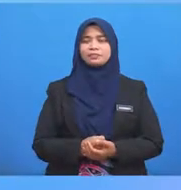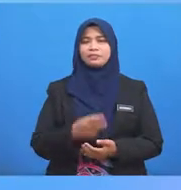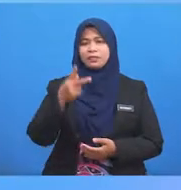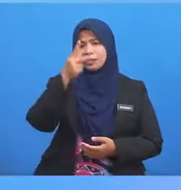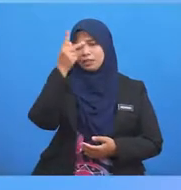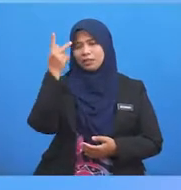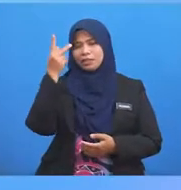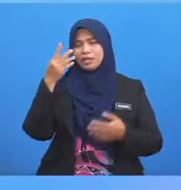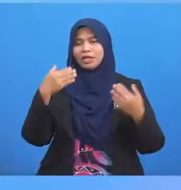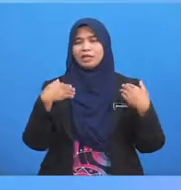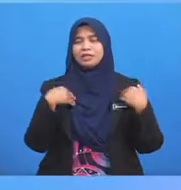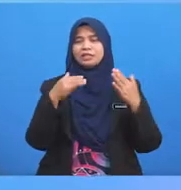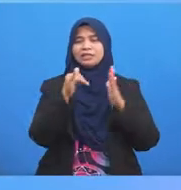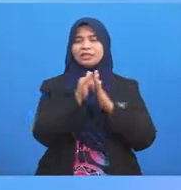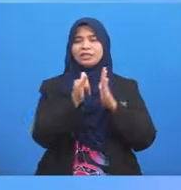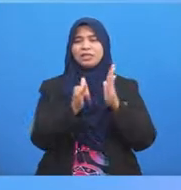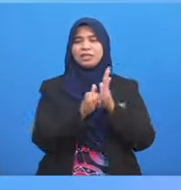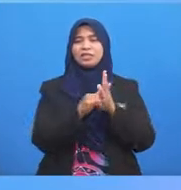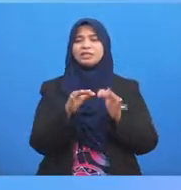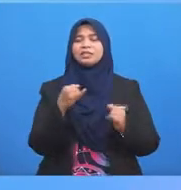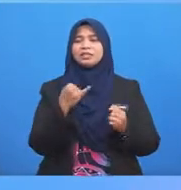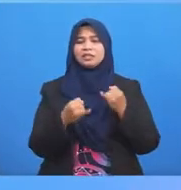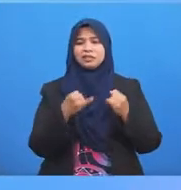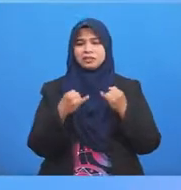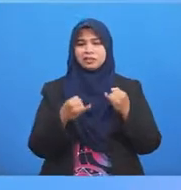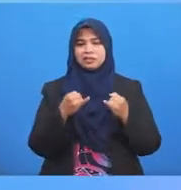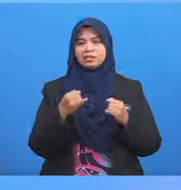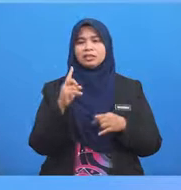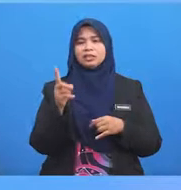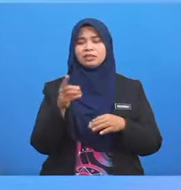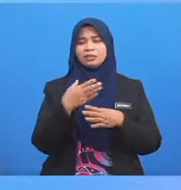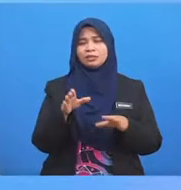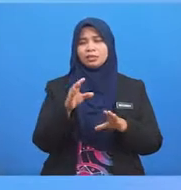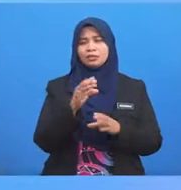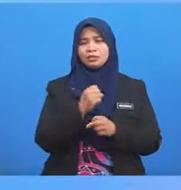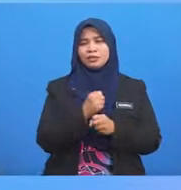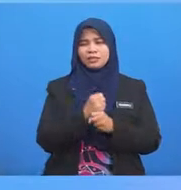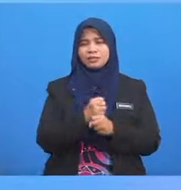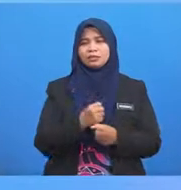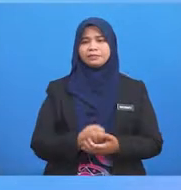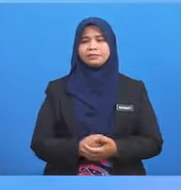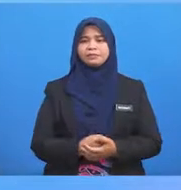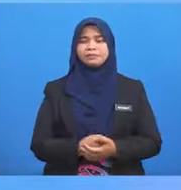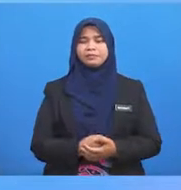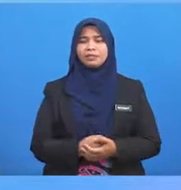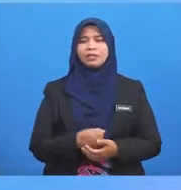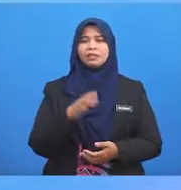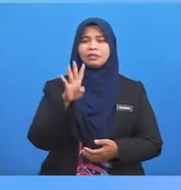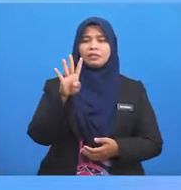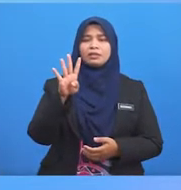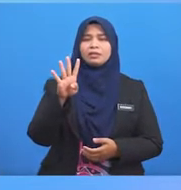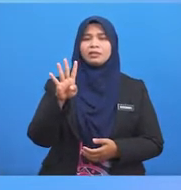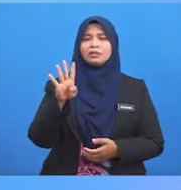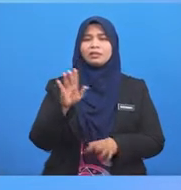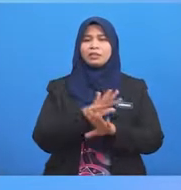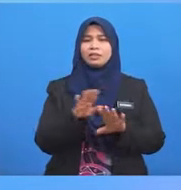kerana ada syarat jika dia sudah bekerja di situ. Keempat, sirah